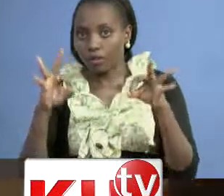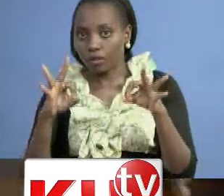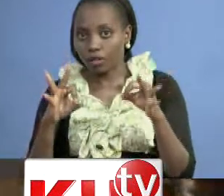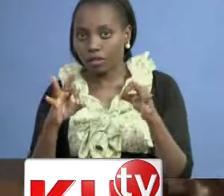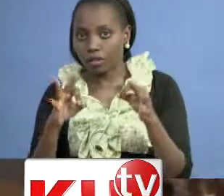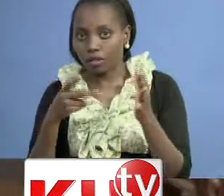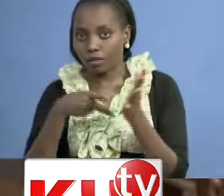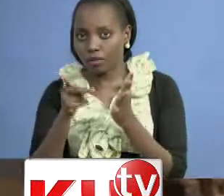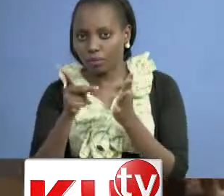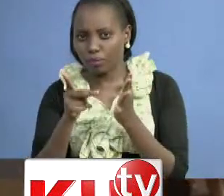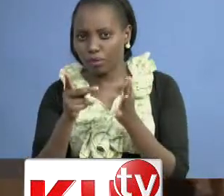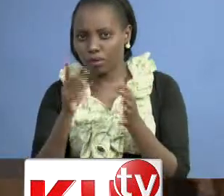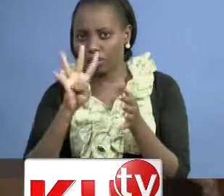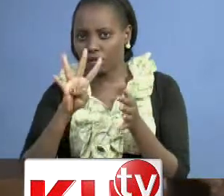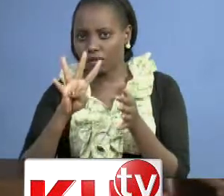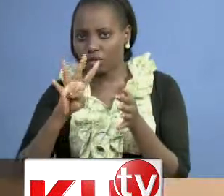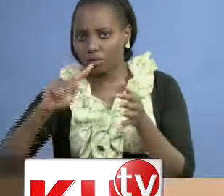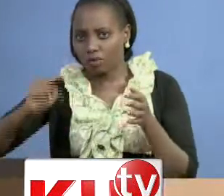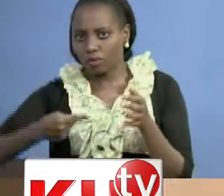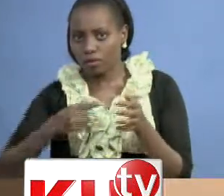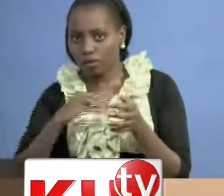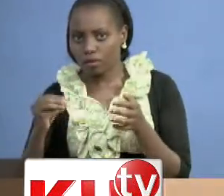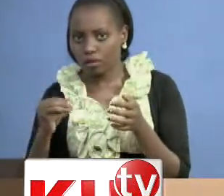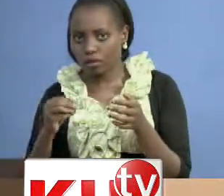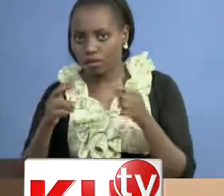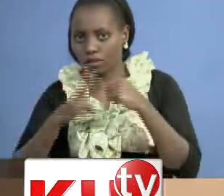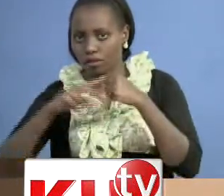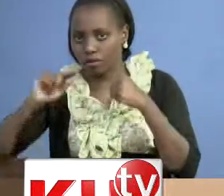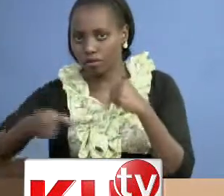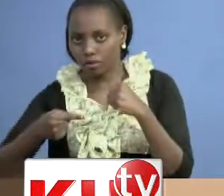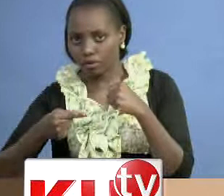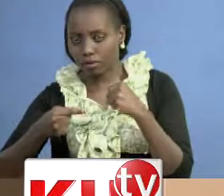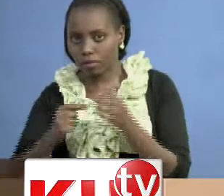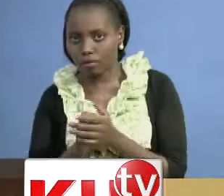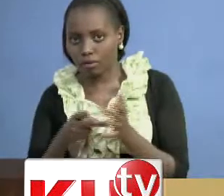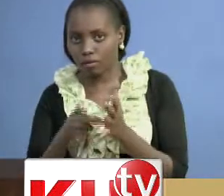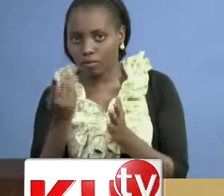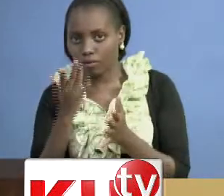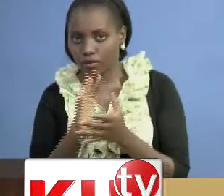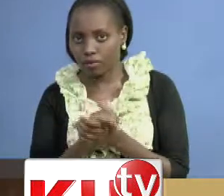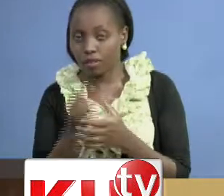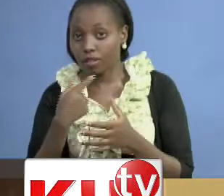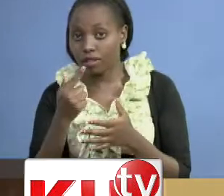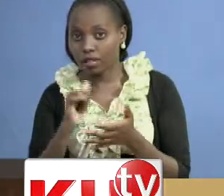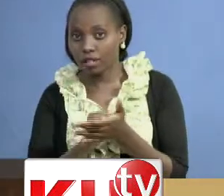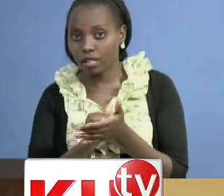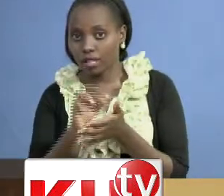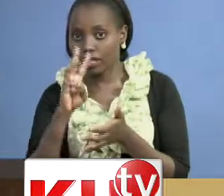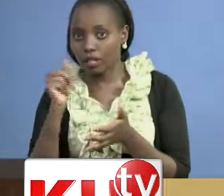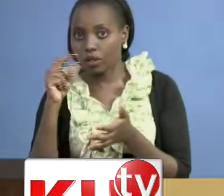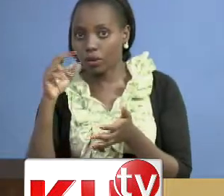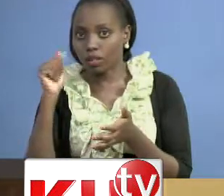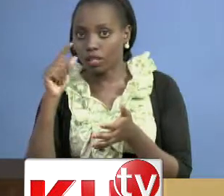shilingi 400,000 kila mmoja na mdhamini wa shilingi 700,000 kila mmoja. Rafael Wanjala amesema mahakama